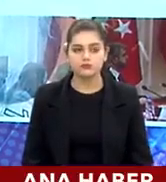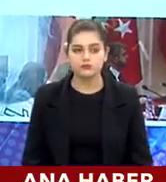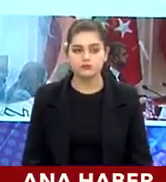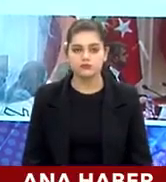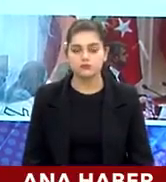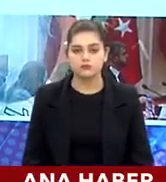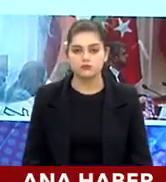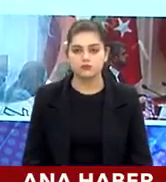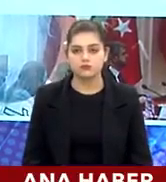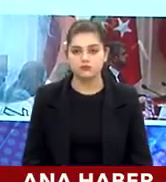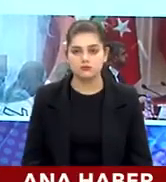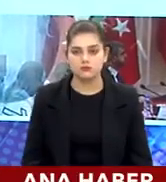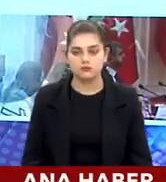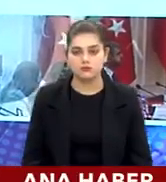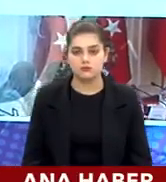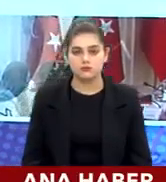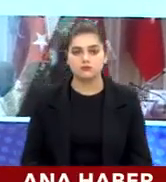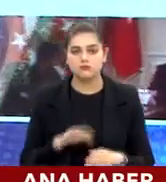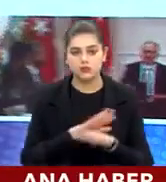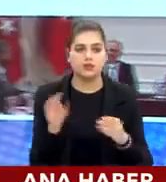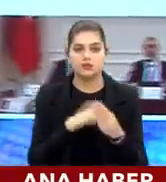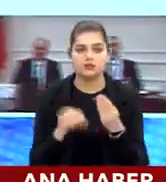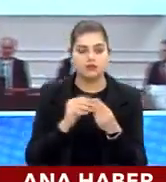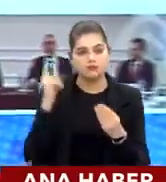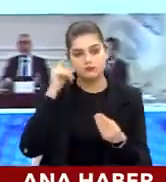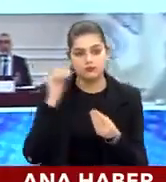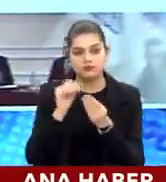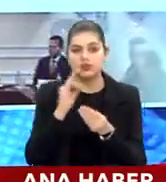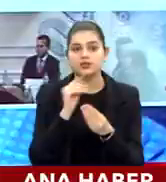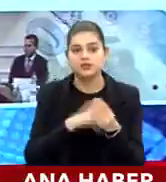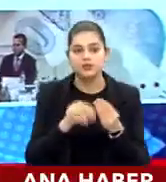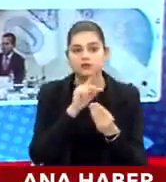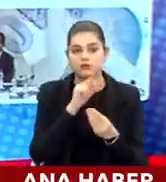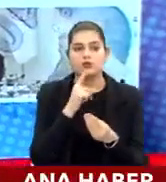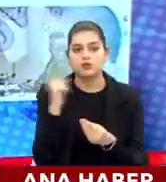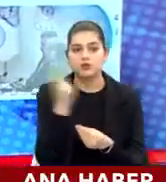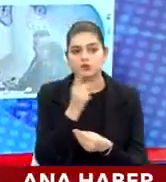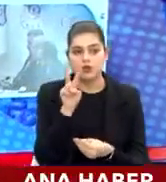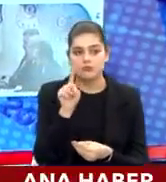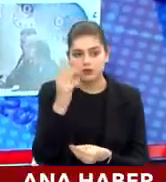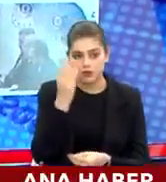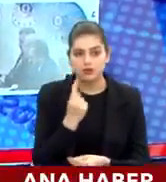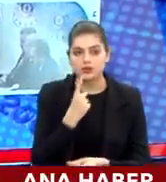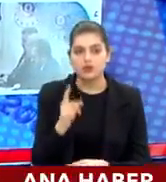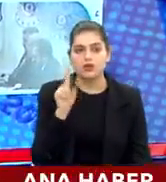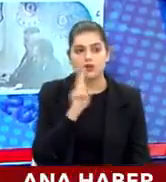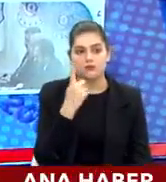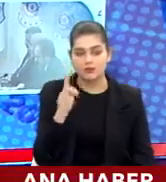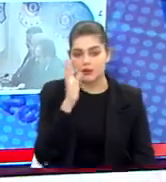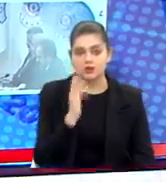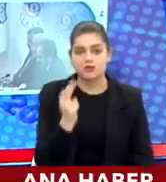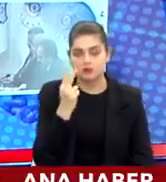var E bir de oy birliğiyle alınanlar Masadaki zam senaryoları ne zam oranı % 21 olursa mevcut maaş şu anda